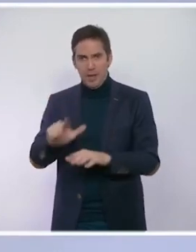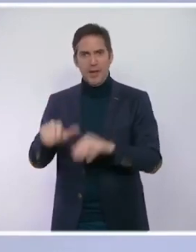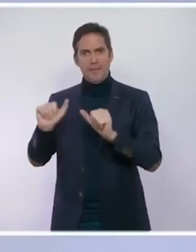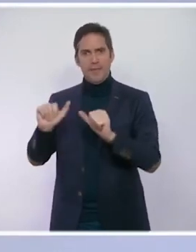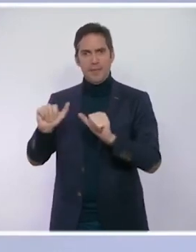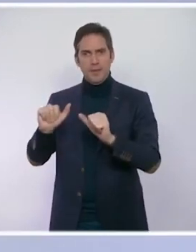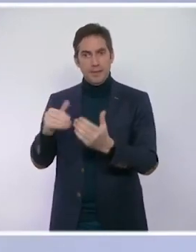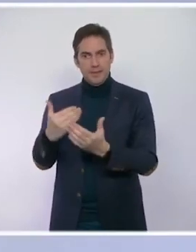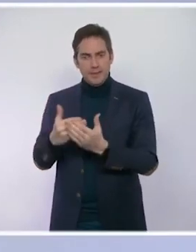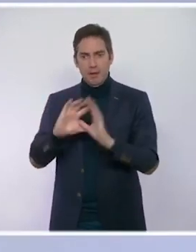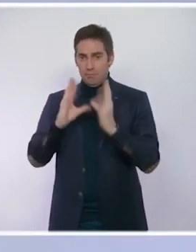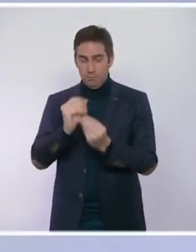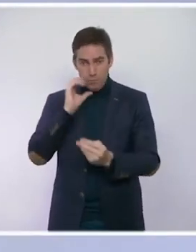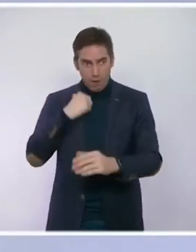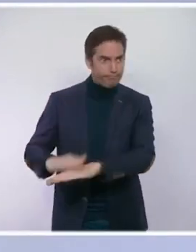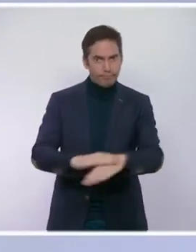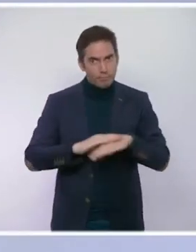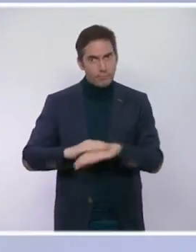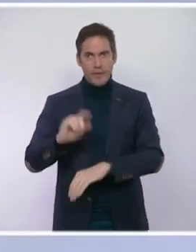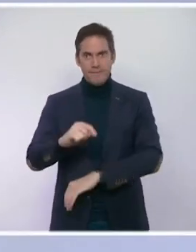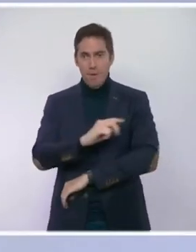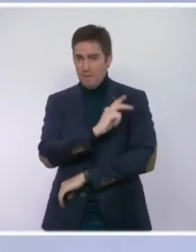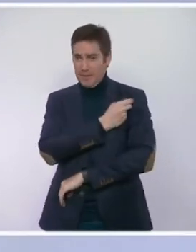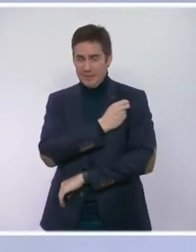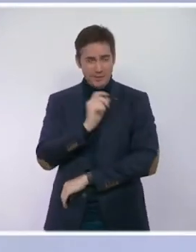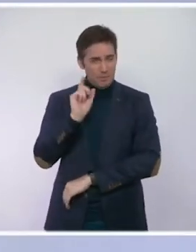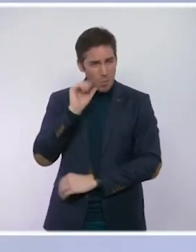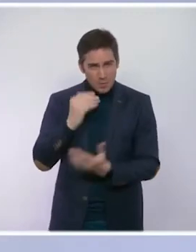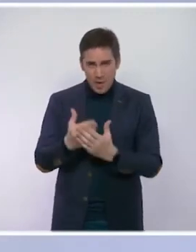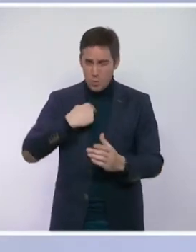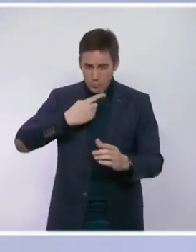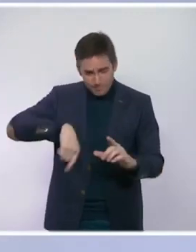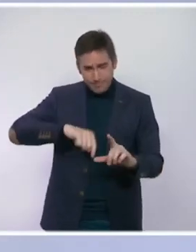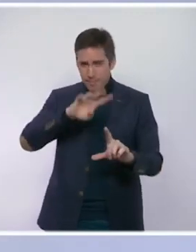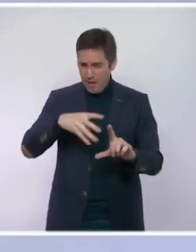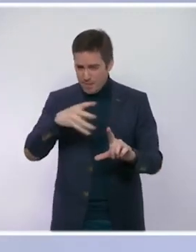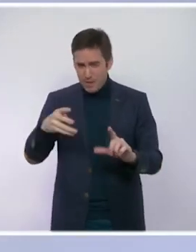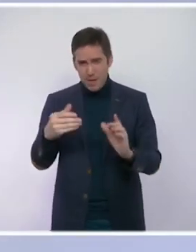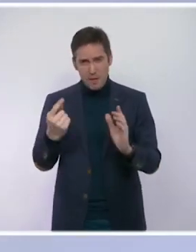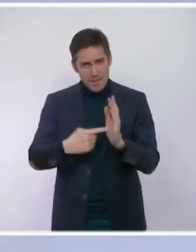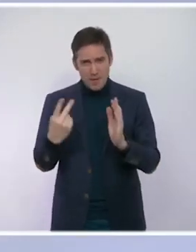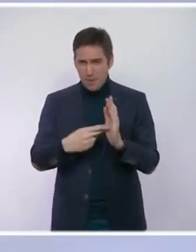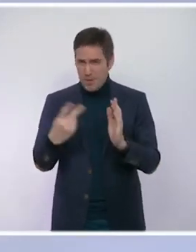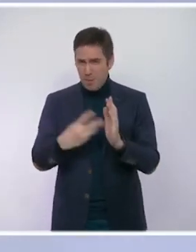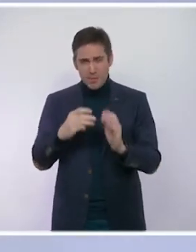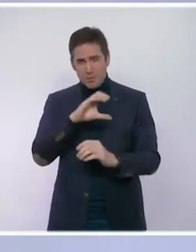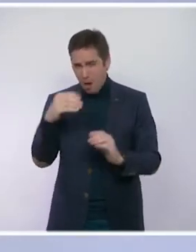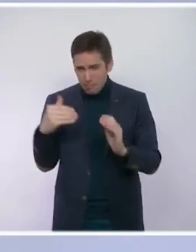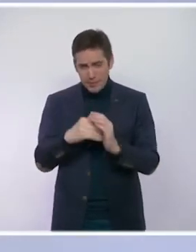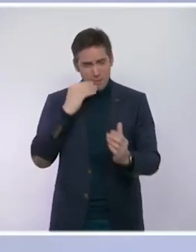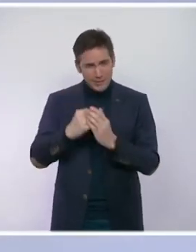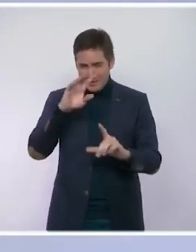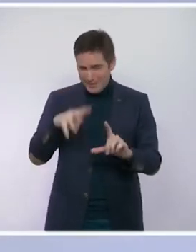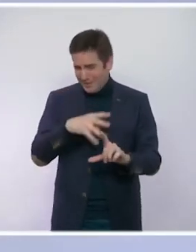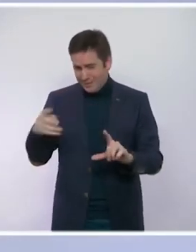ceux qui le peuvent à réaliser ce rappel et que nous ouvrons, je l'ai dit, chaque jour des centaines de milliers de nouveaux créneaux de rendez-vous. Ce variant ne remet